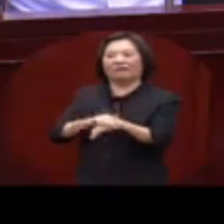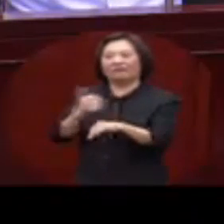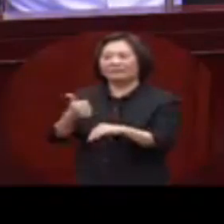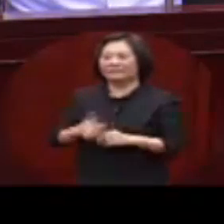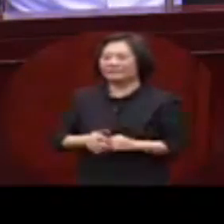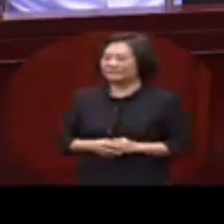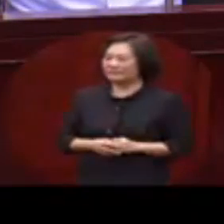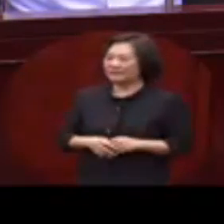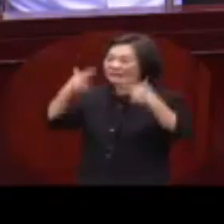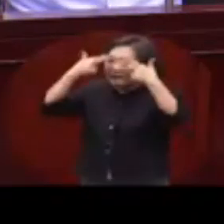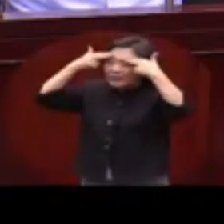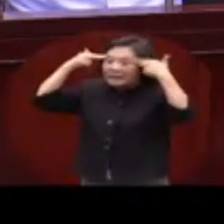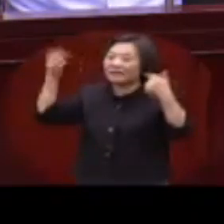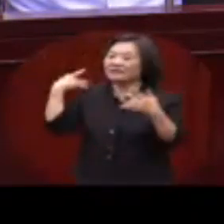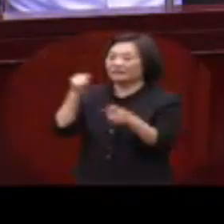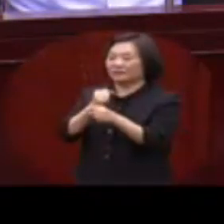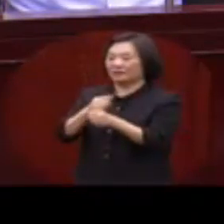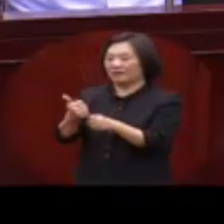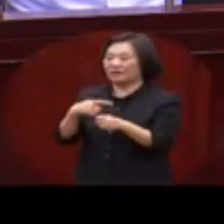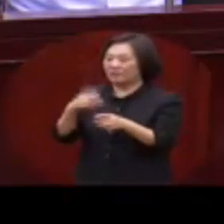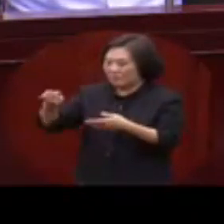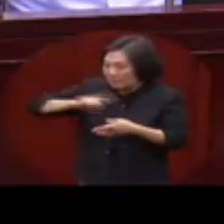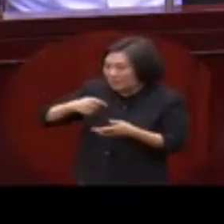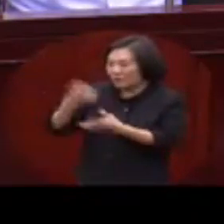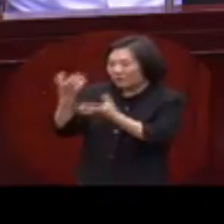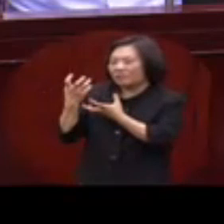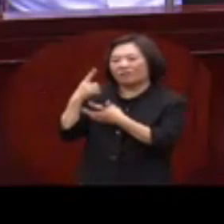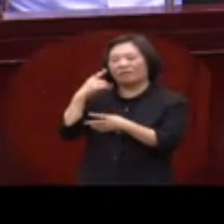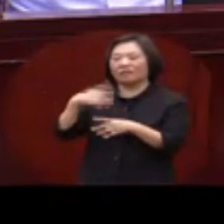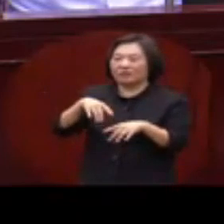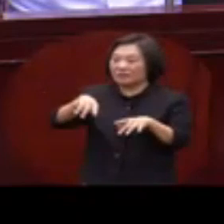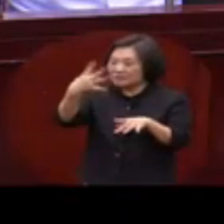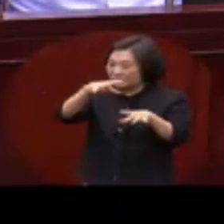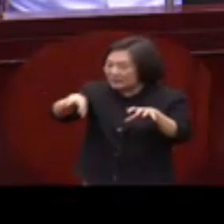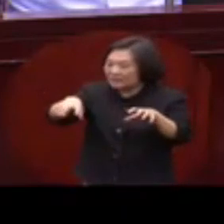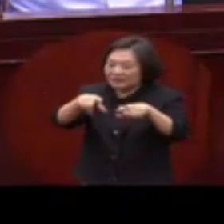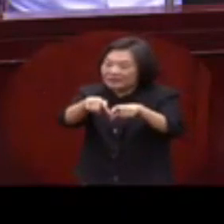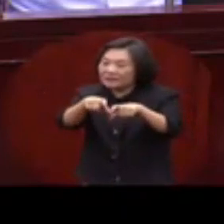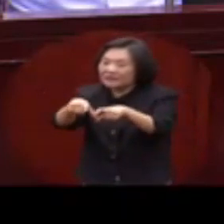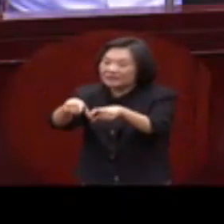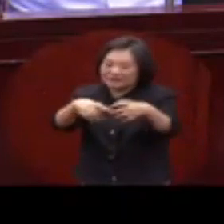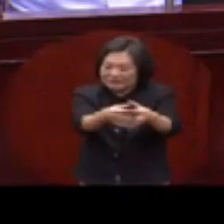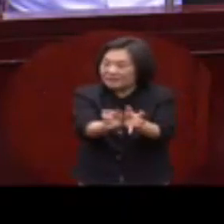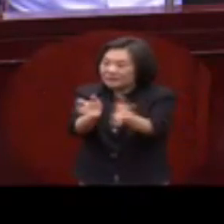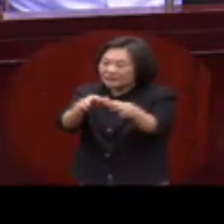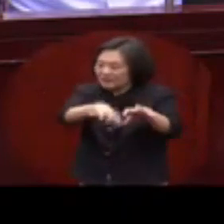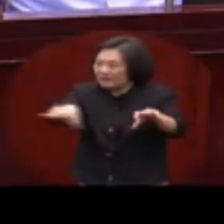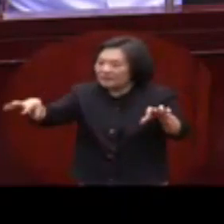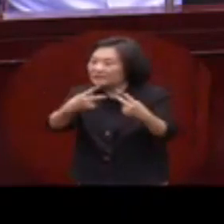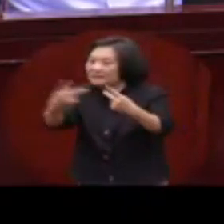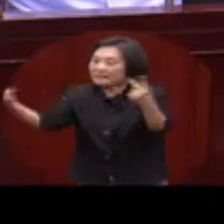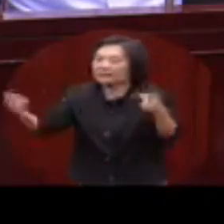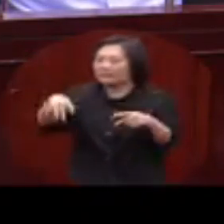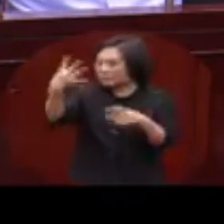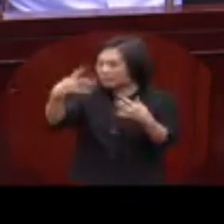到郝市长时候做一半，我的任内又做一半。我们现在大概400个站都完成了，13000辆的脚踏车哈，这大概可以。那